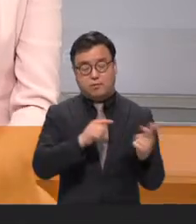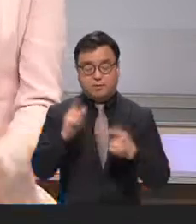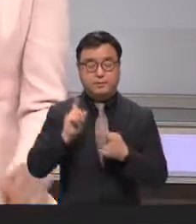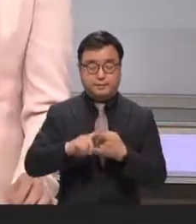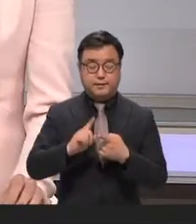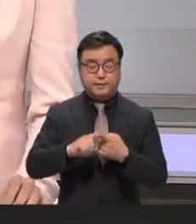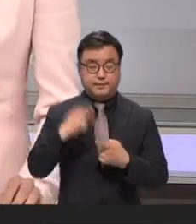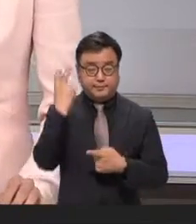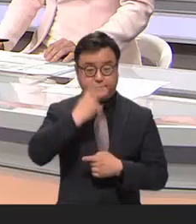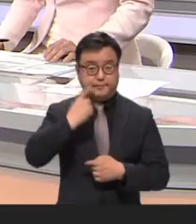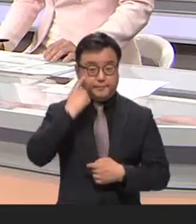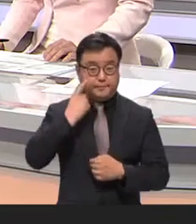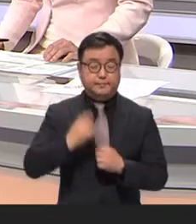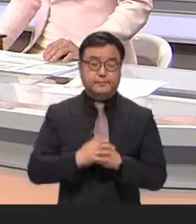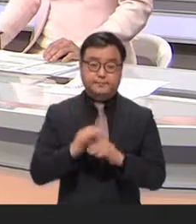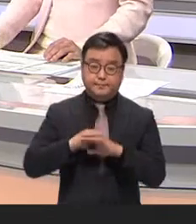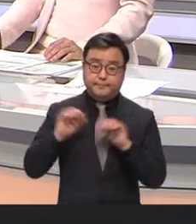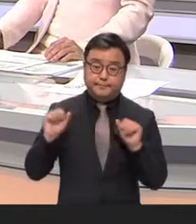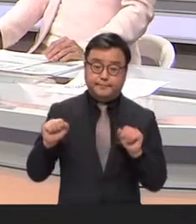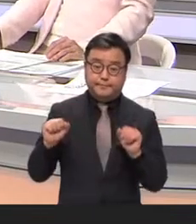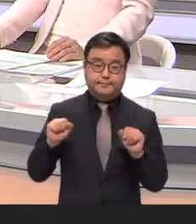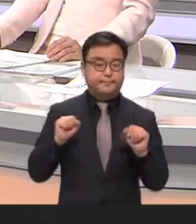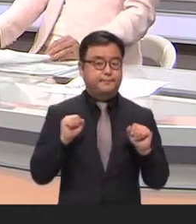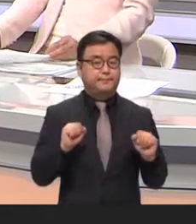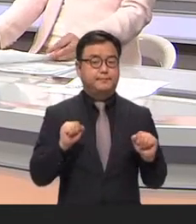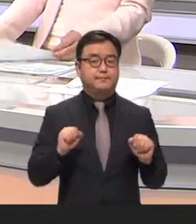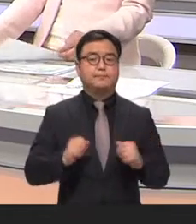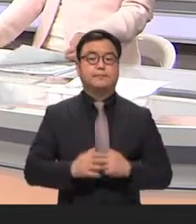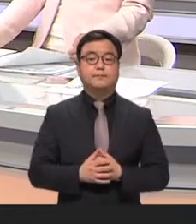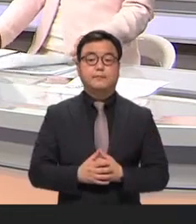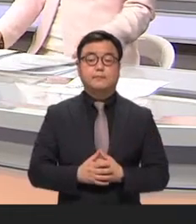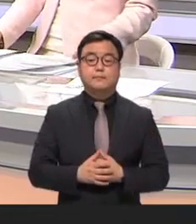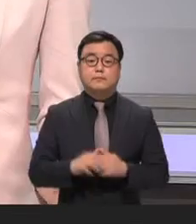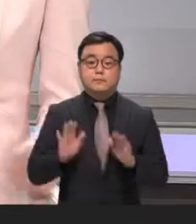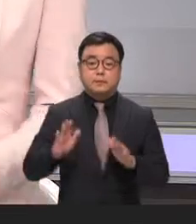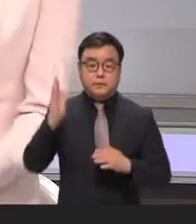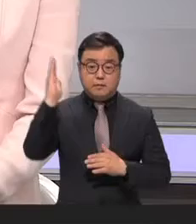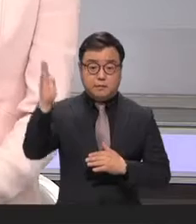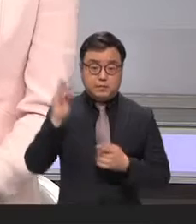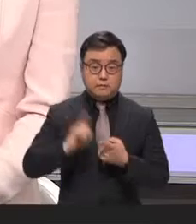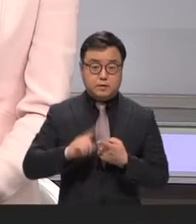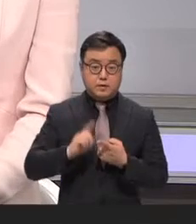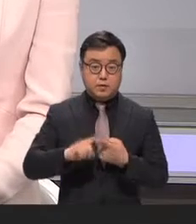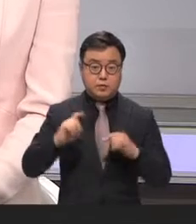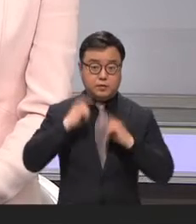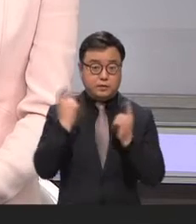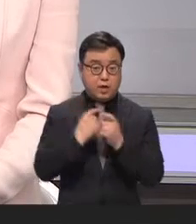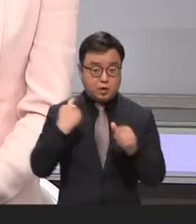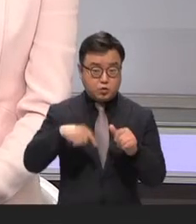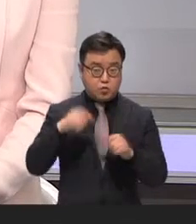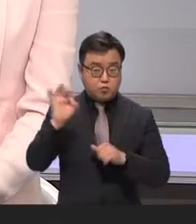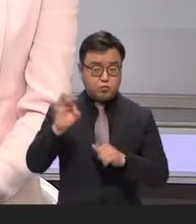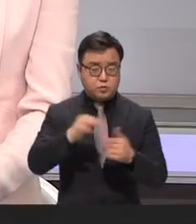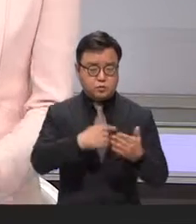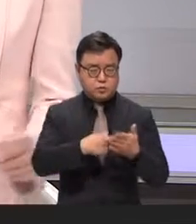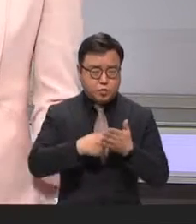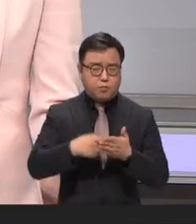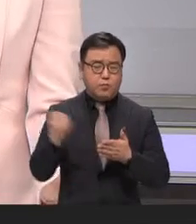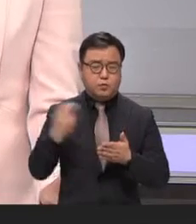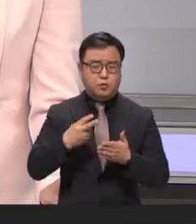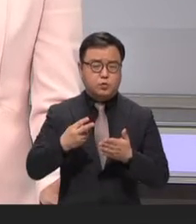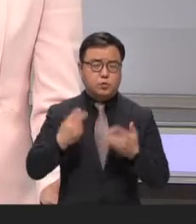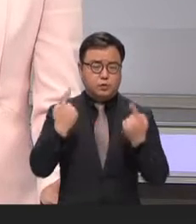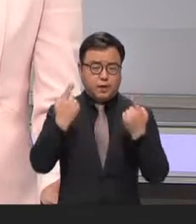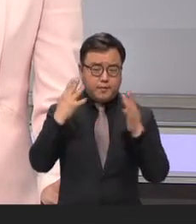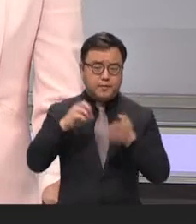살펴보겠습니다. 안녕하세요. 안녕하세요. 네, 안녕하십니까. 자, 뭐 지금 말씀드린 뭐 사교육비 경감, 뭐 입시제도 개선 이런 것들은